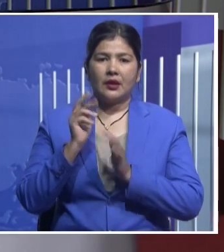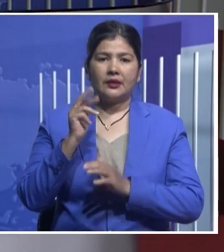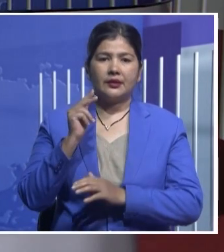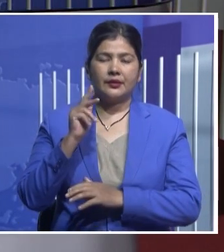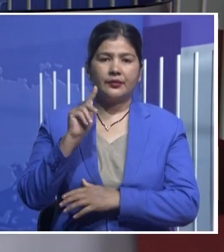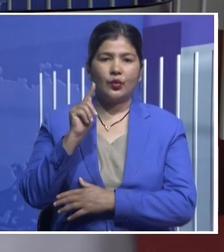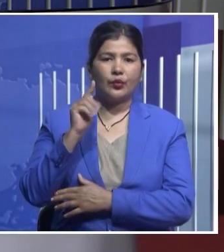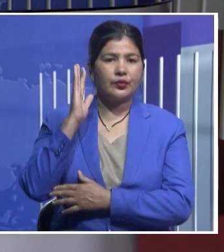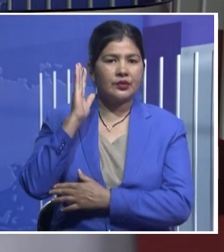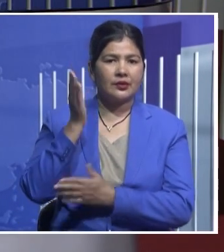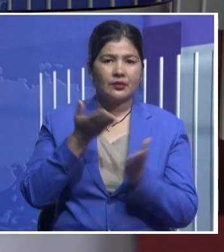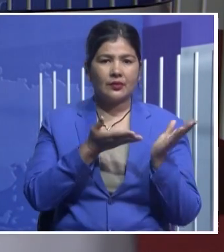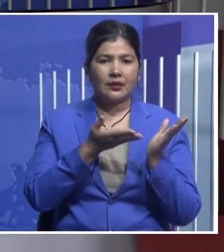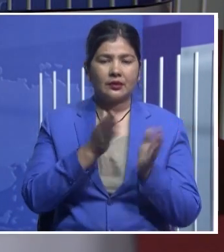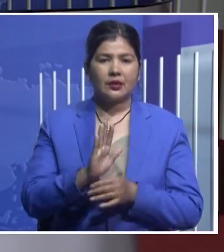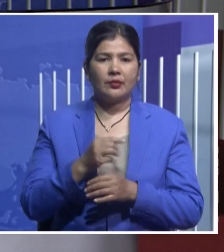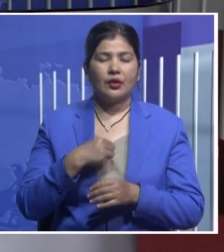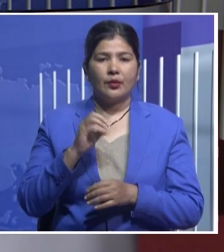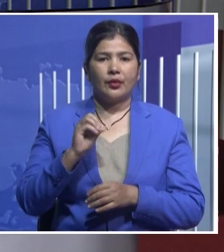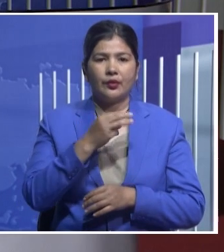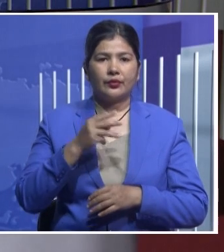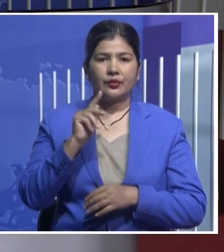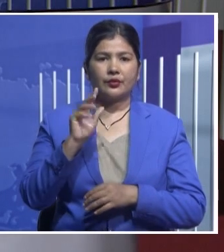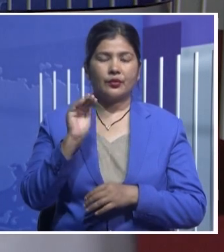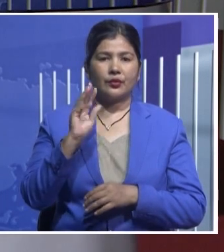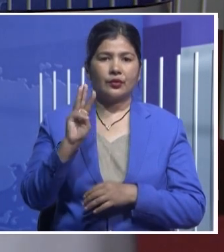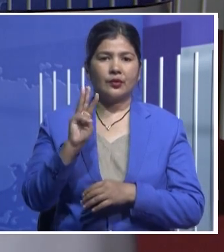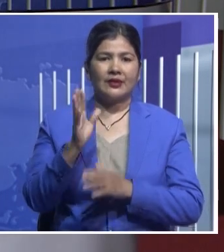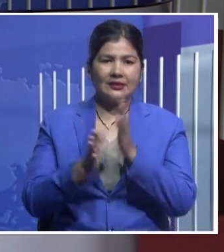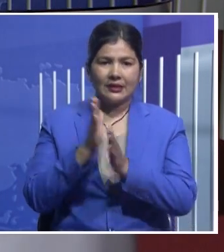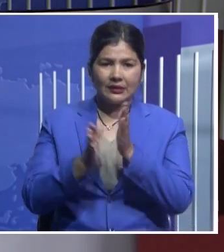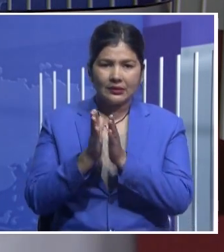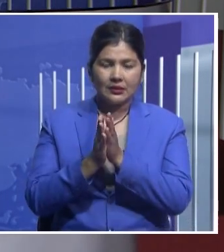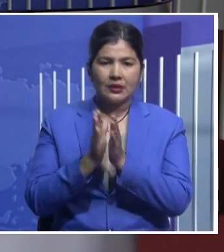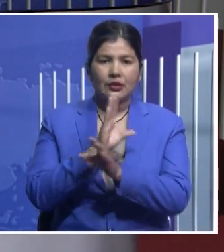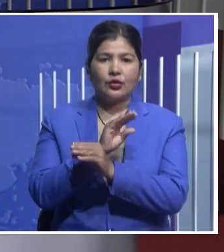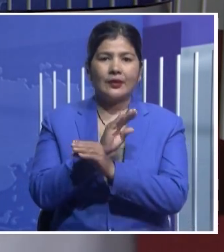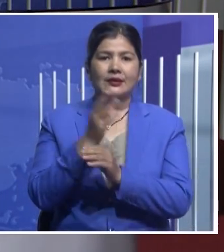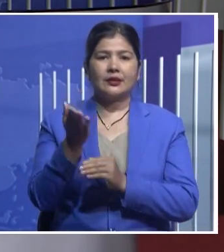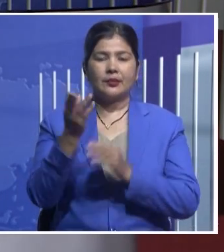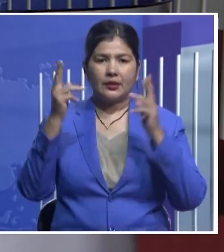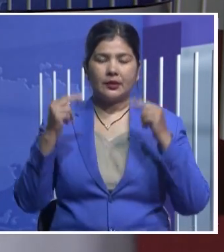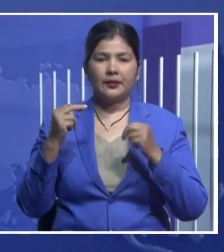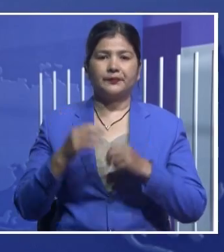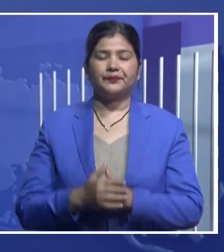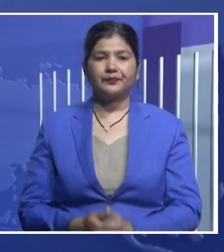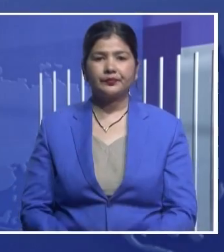नमस्कार एनटीवी कोहलपुर समाचार में स्वागत छ म पुरुषोत्तम सापकोटा र सांकेतिक रण में हुनुहुन्छ दोबासी दीपा थापा।